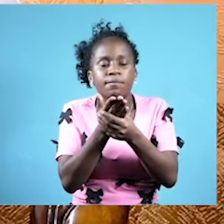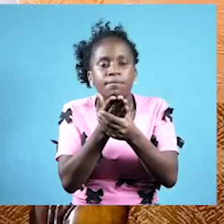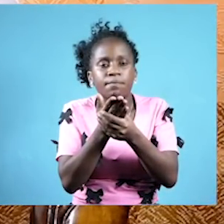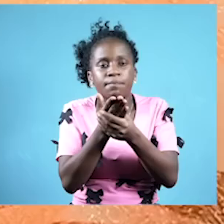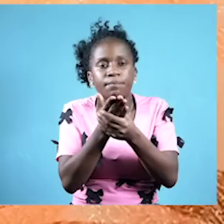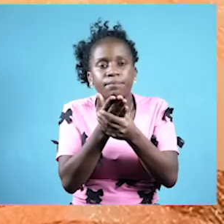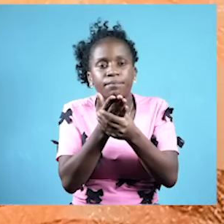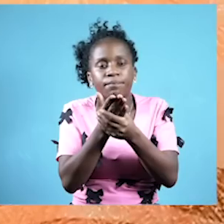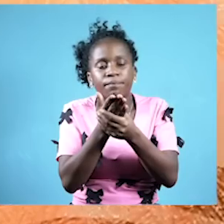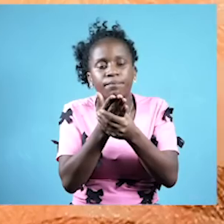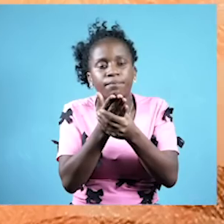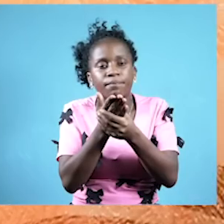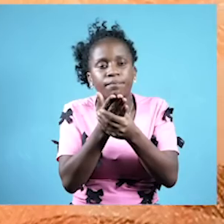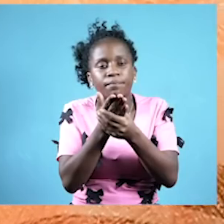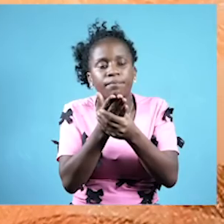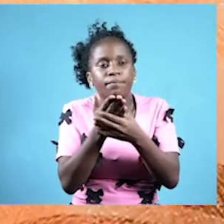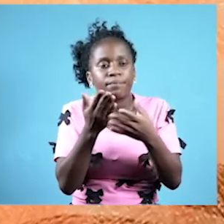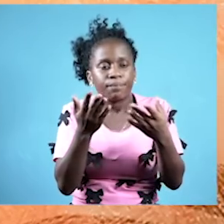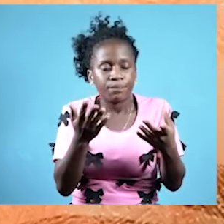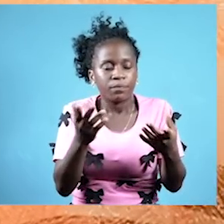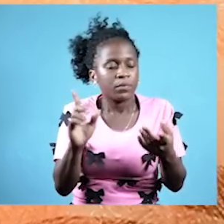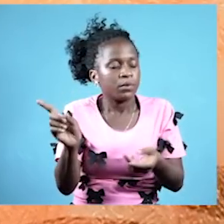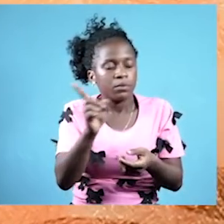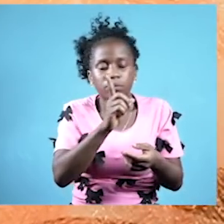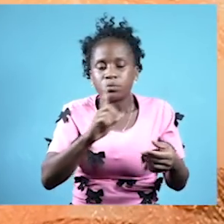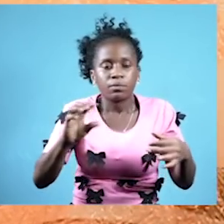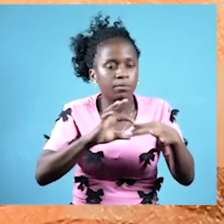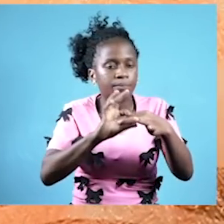katika kuki koto huma zile